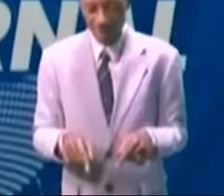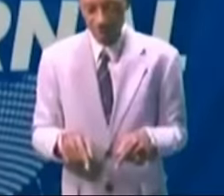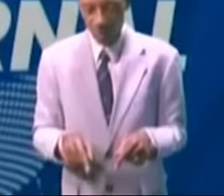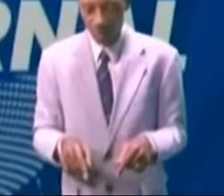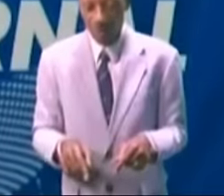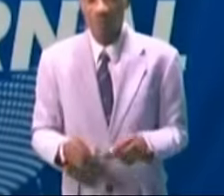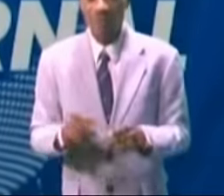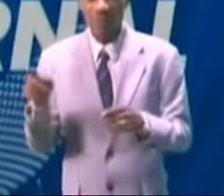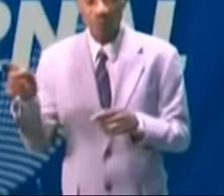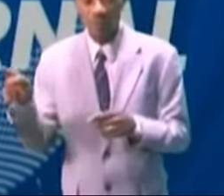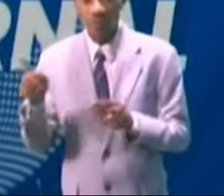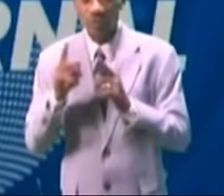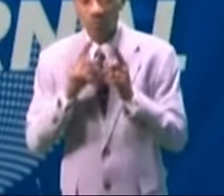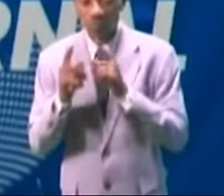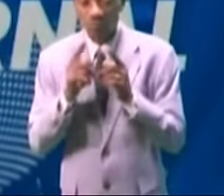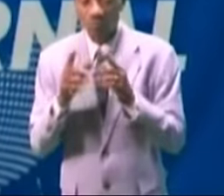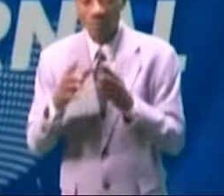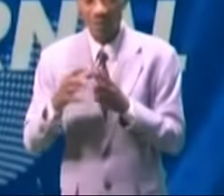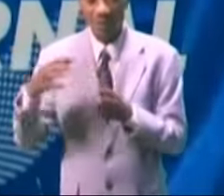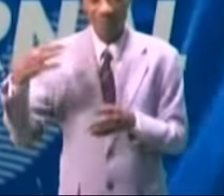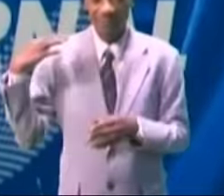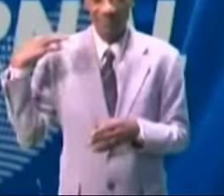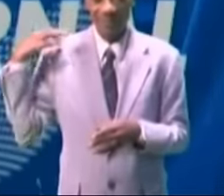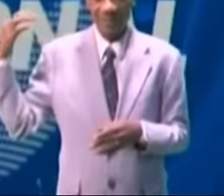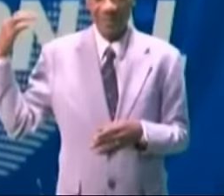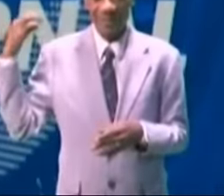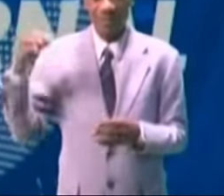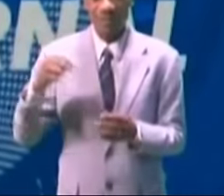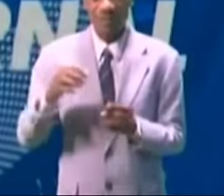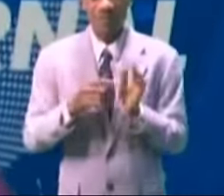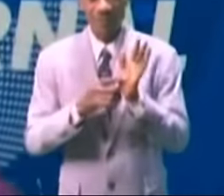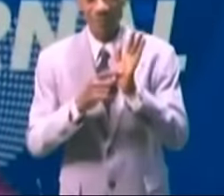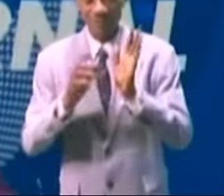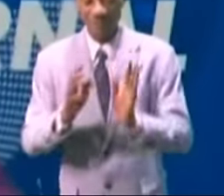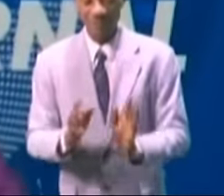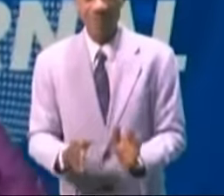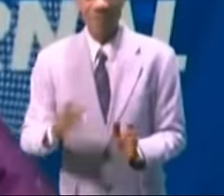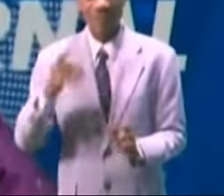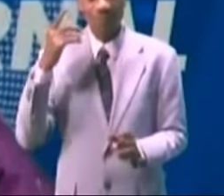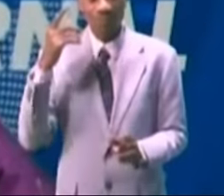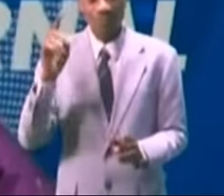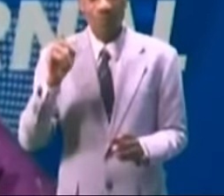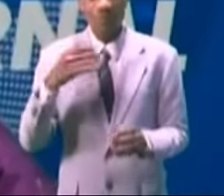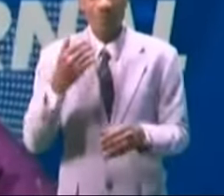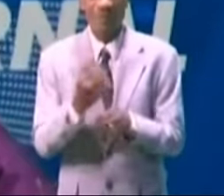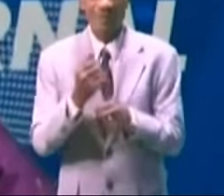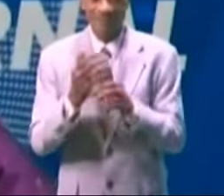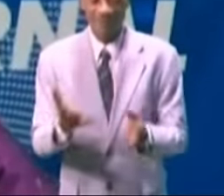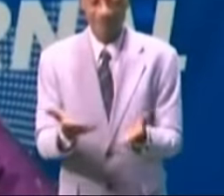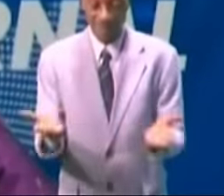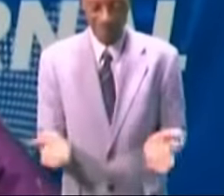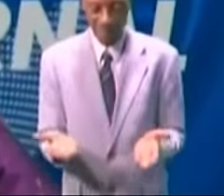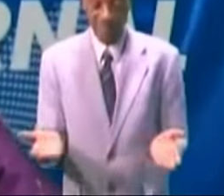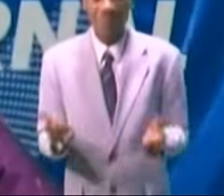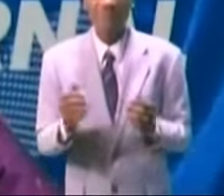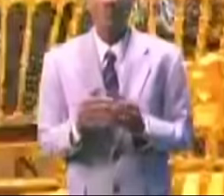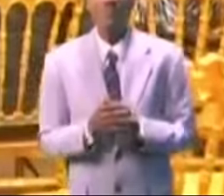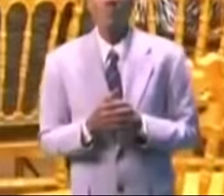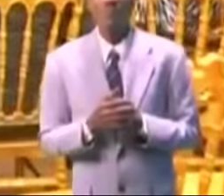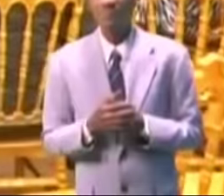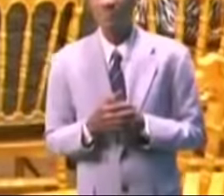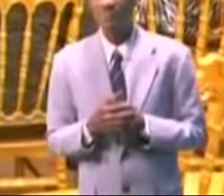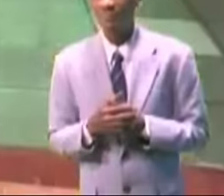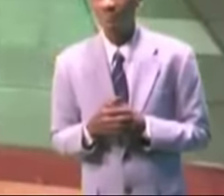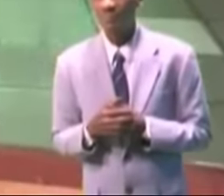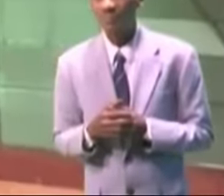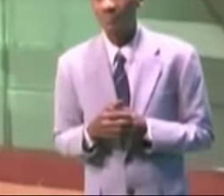s'est entretenue avec la délégation syndicale. Le contenu de cette rencontre à travers ses reportages. Pendant